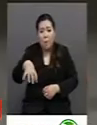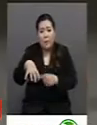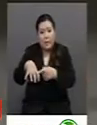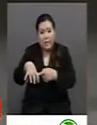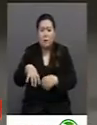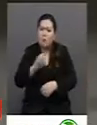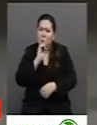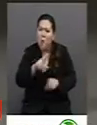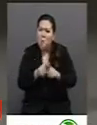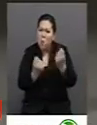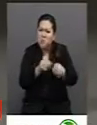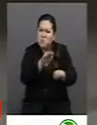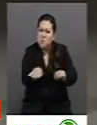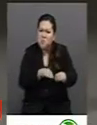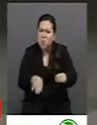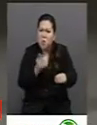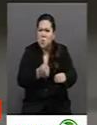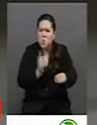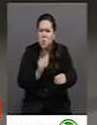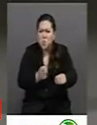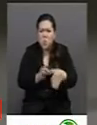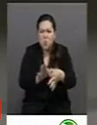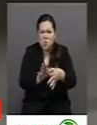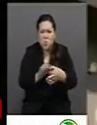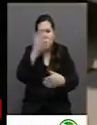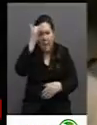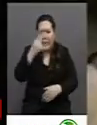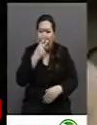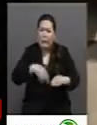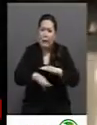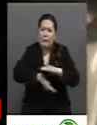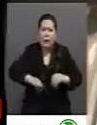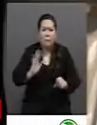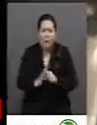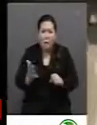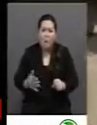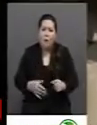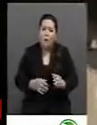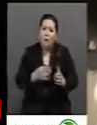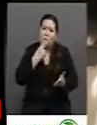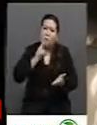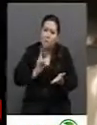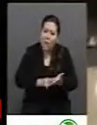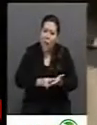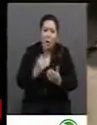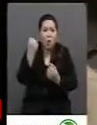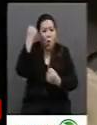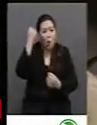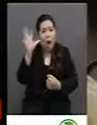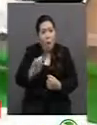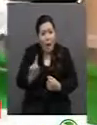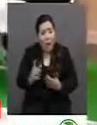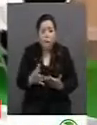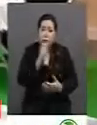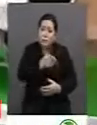มคือยึดเหนี่ยวรถโดยสารเอาไว้จริงๆทั้งที่ไม่ได้มีหลักฐานเพียงพอเรื่องหนังสือรับรองถิ่นกำเนิดฟอร์มดีว่าตกลงแล้วเนี่ย